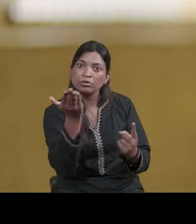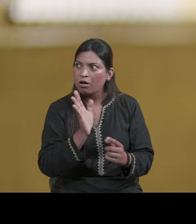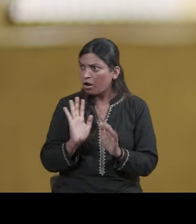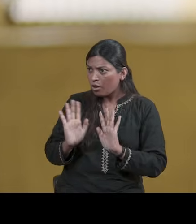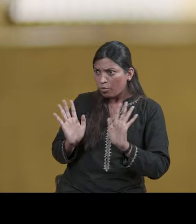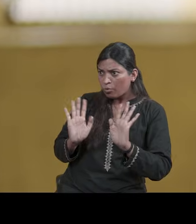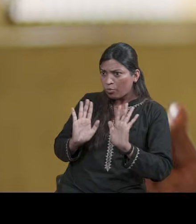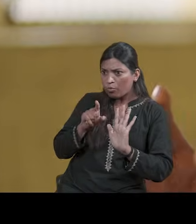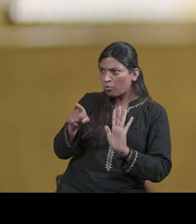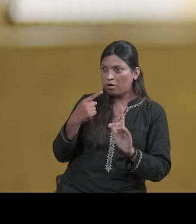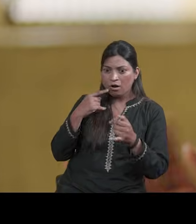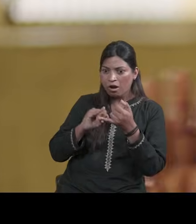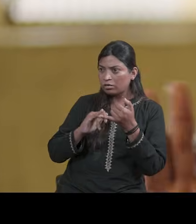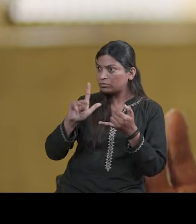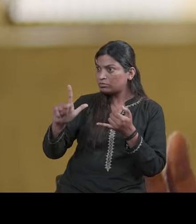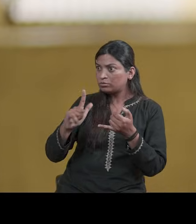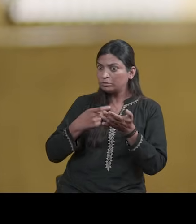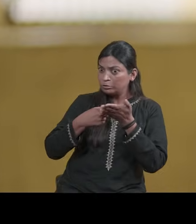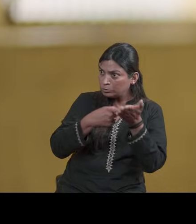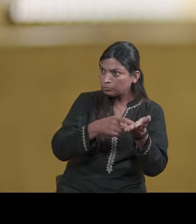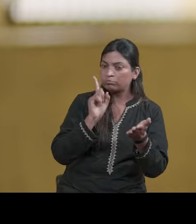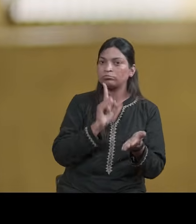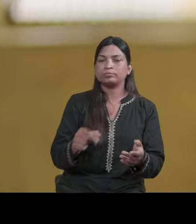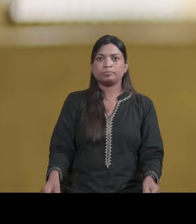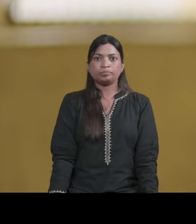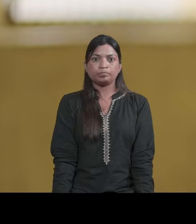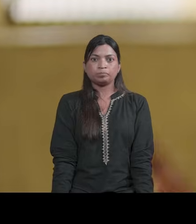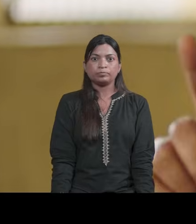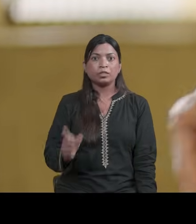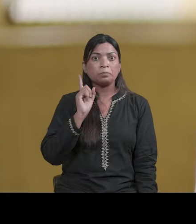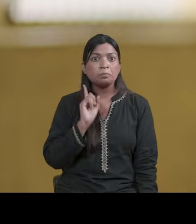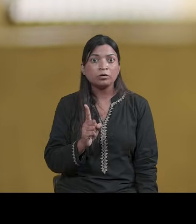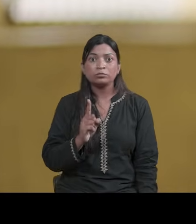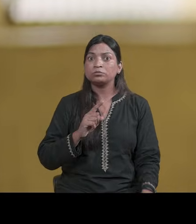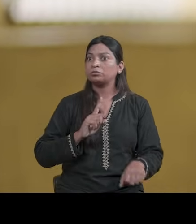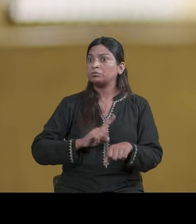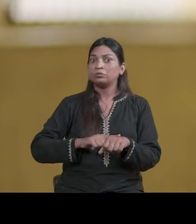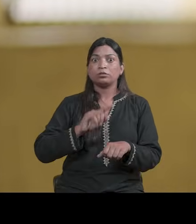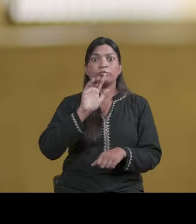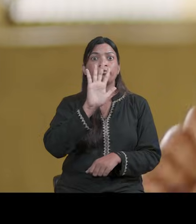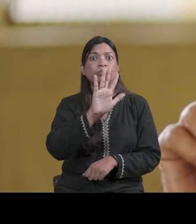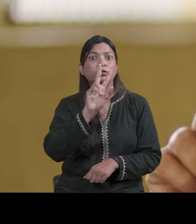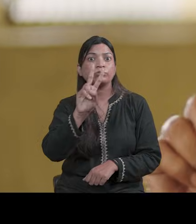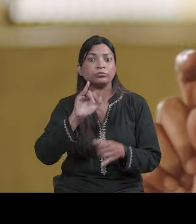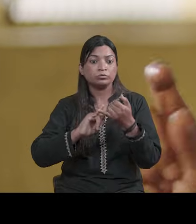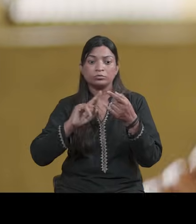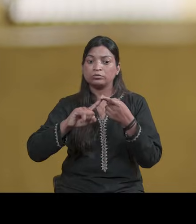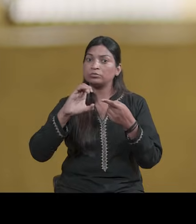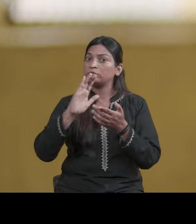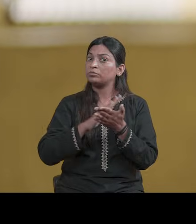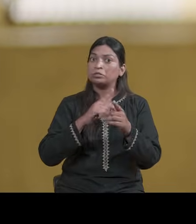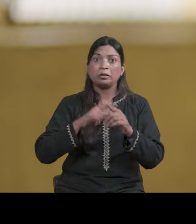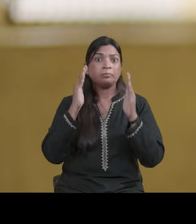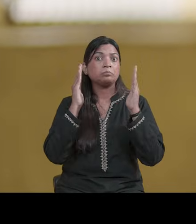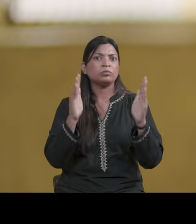का अपमान हो जाएगा, साइन लैंग्वेज में नहीं गाना, सावधान की मुद्रा में खड़े रहो, 52 सेकंड में गाओ, राष्ट्रगान जनगण मन ऐसे